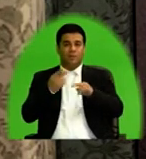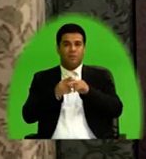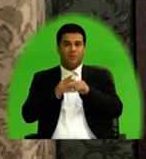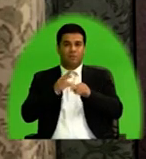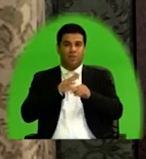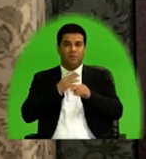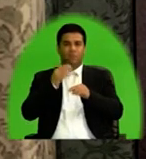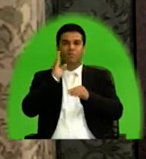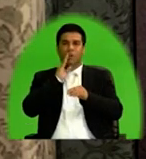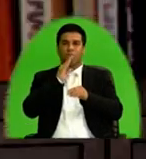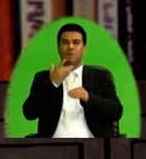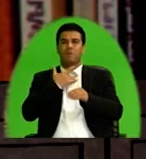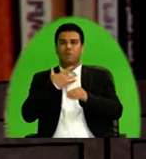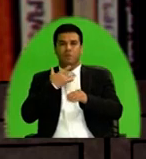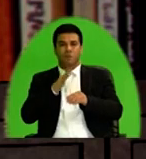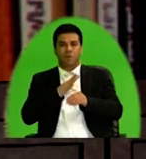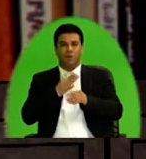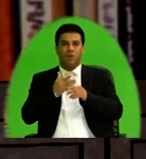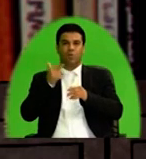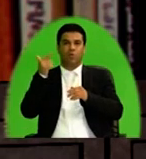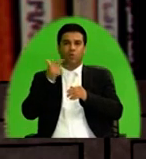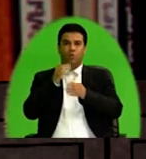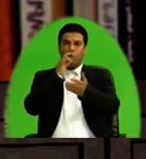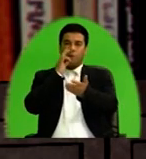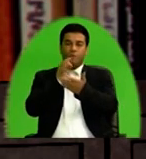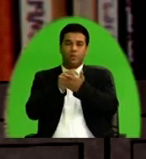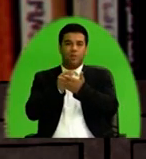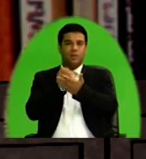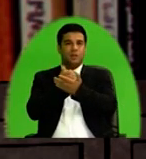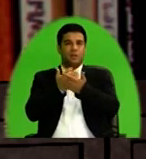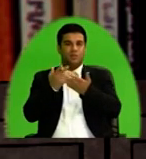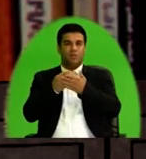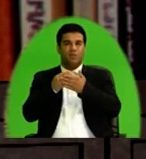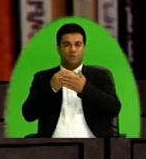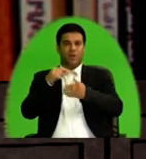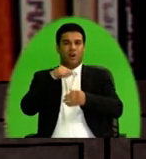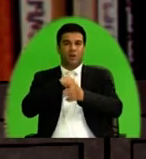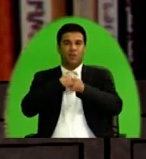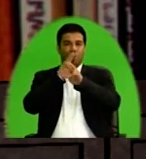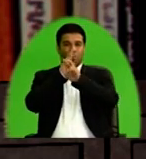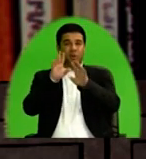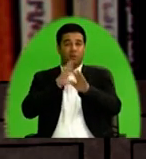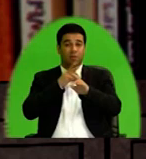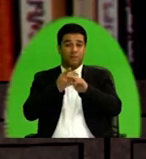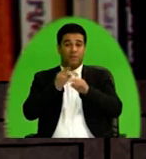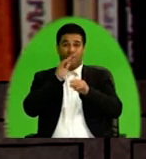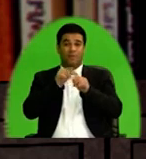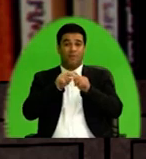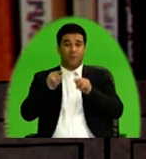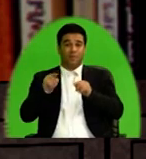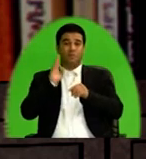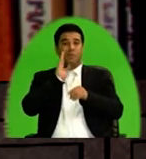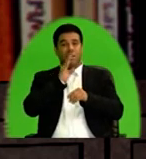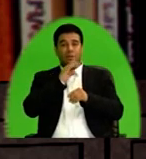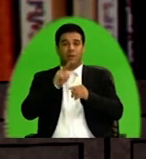начинали замахиваться на маму, или начинали грубо ей отвечать, или начинали показывать свой характер. В этот момент